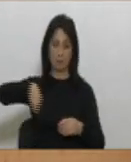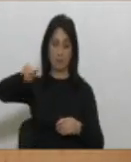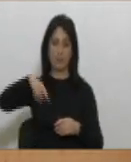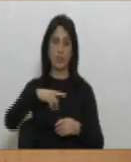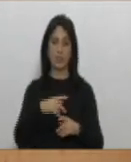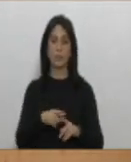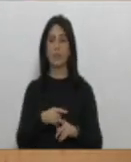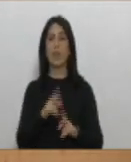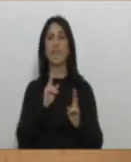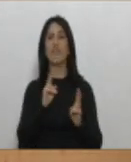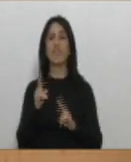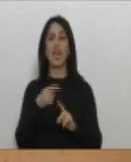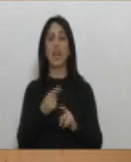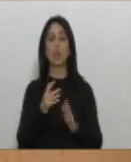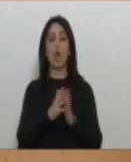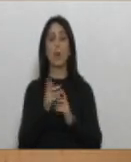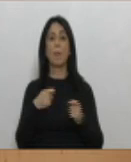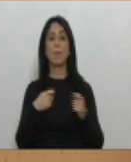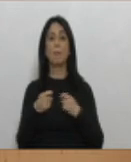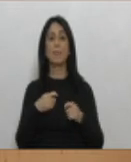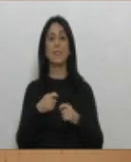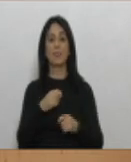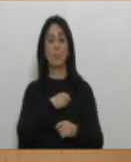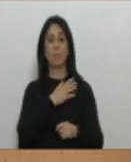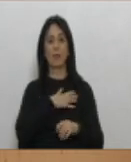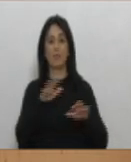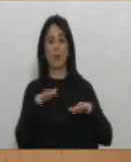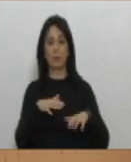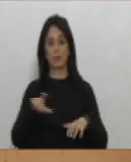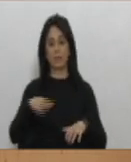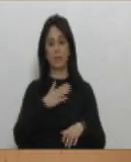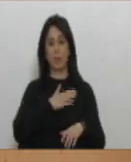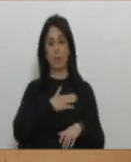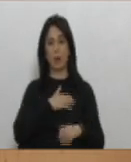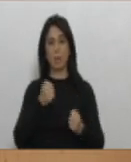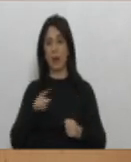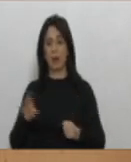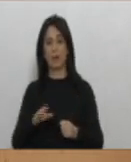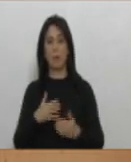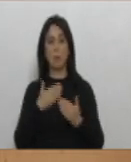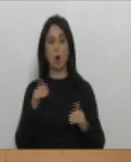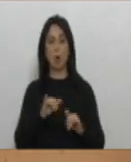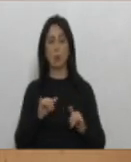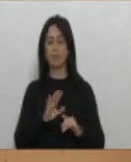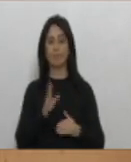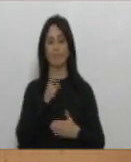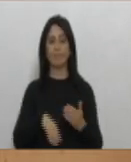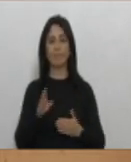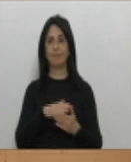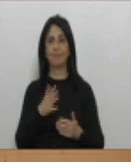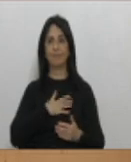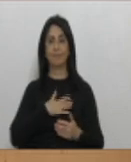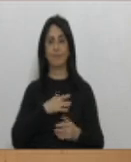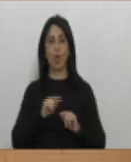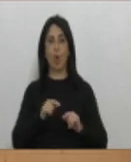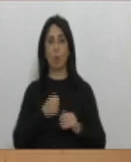Ანუ ვიღაცამ ამ ხორბლის ბიზნესი დააპრივატა. Მაგრამ მე ბოლოს იძულებული გახდით, რომ გაგეუქმებინათ ეს, მათ შორის ოპოზიციის